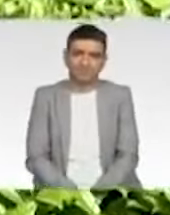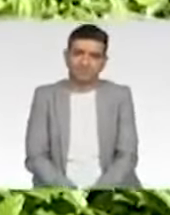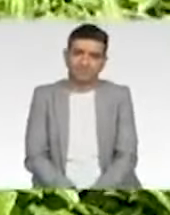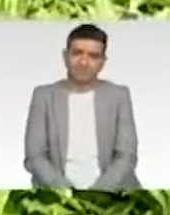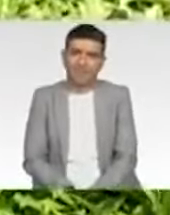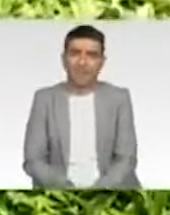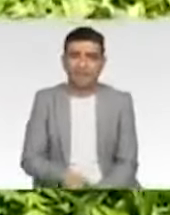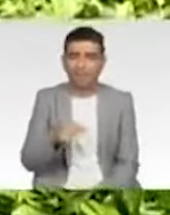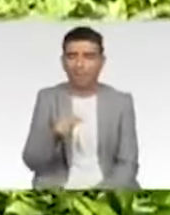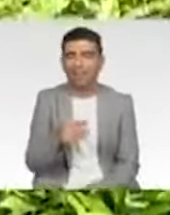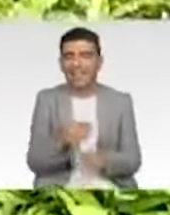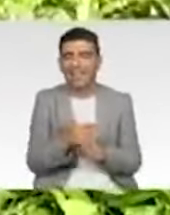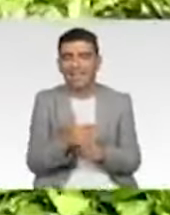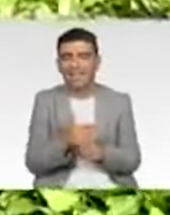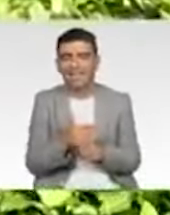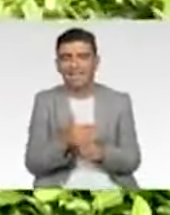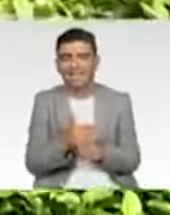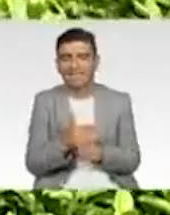Amacımız